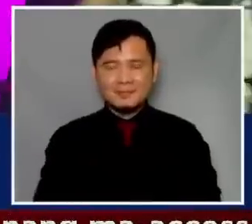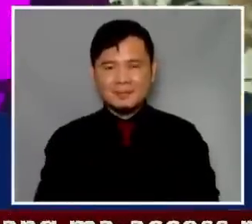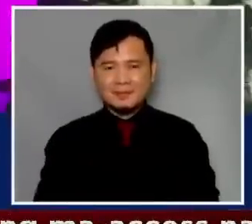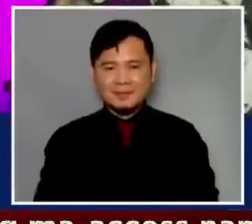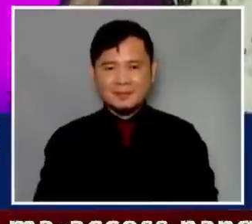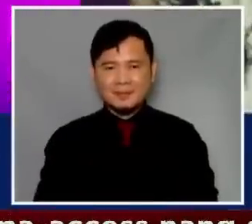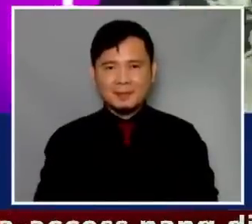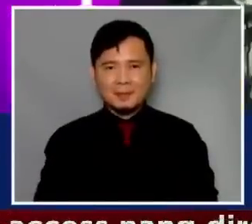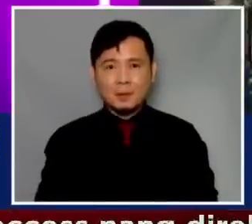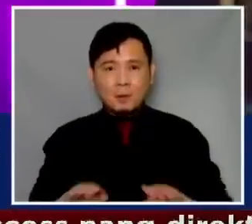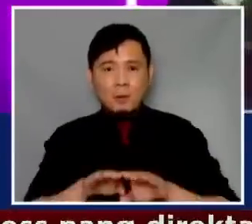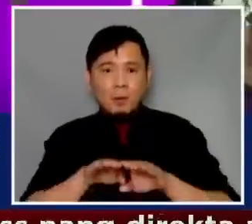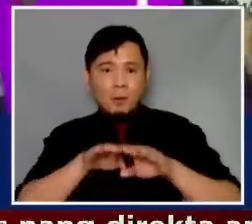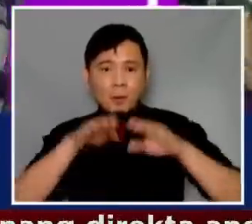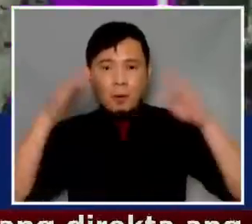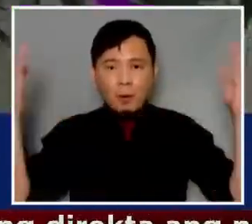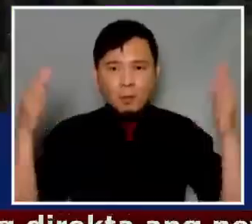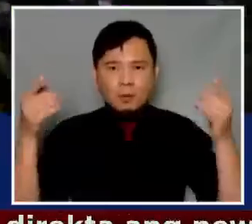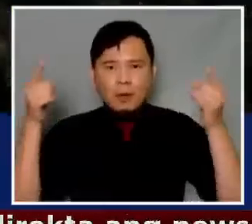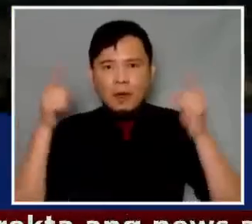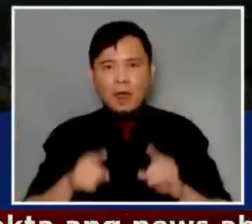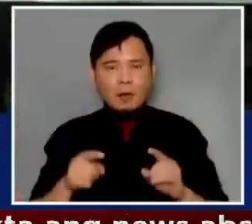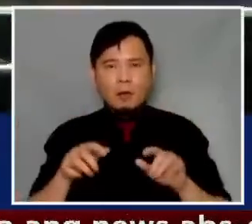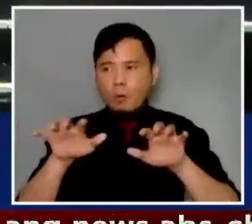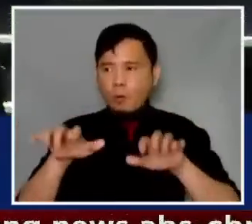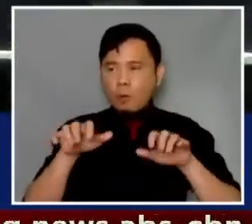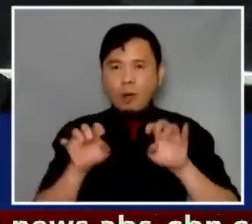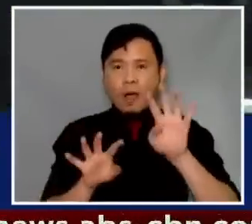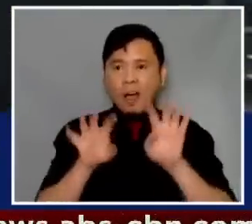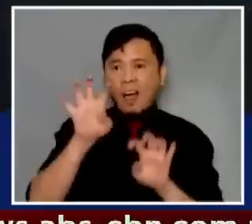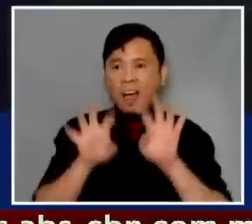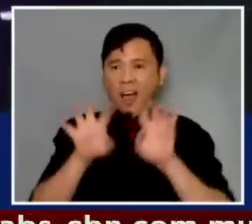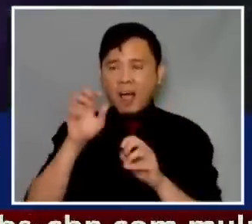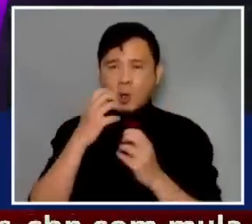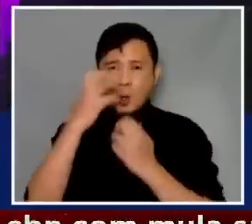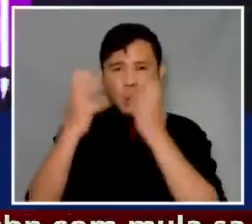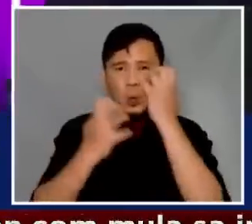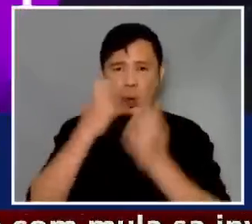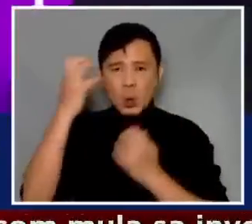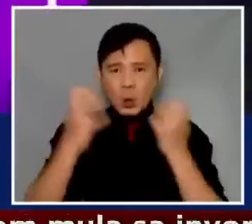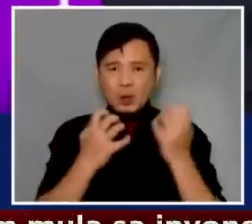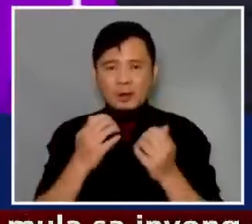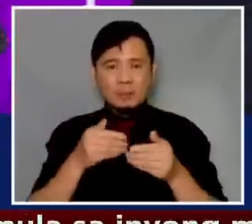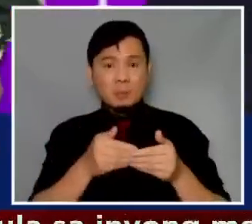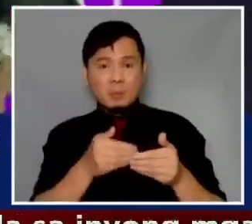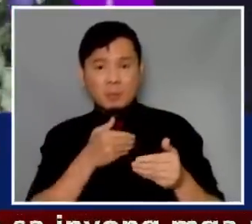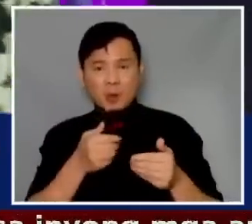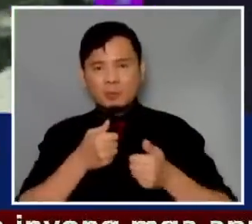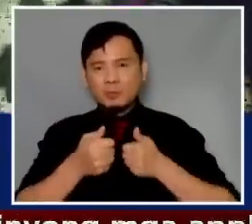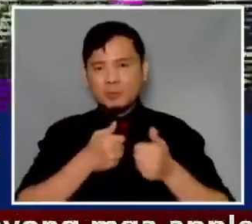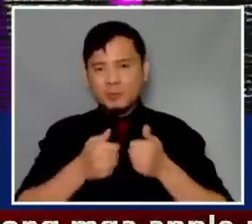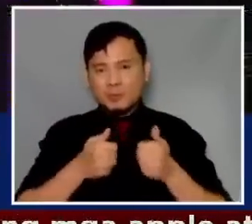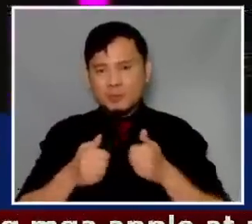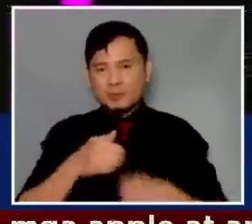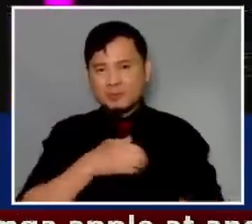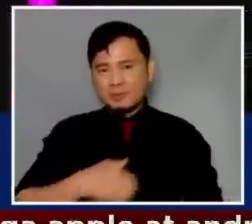Opening number pa lang, sigawan na ang live audience sa preliminary competition ng Miss Universe Philippines